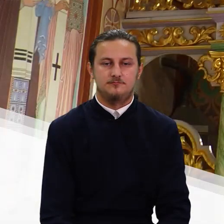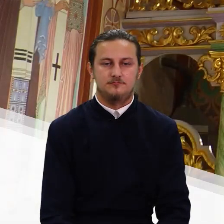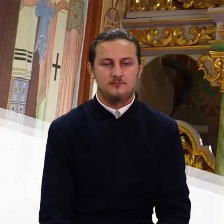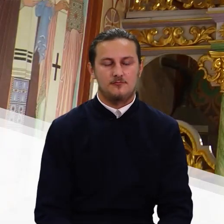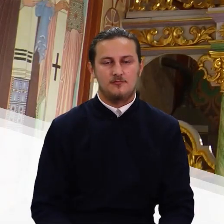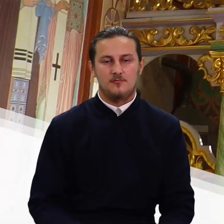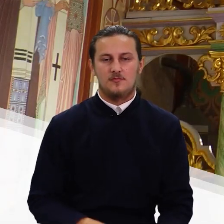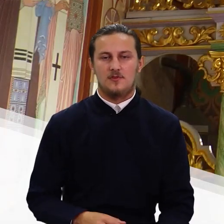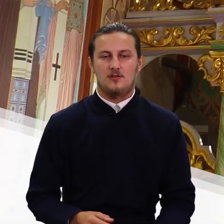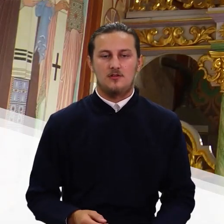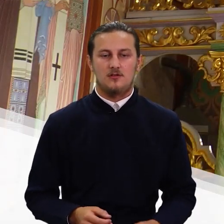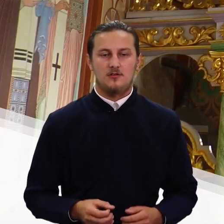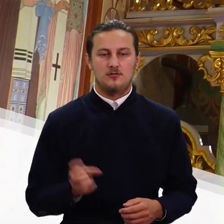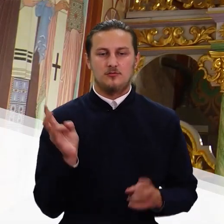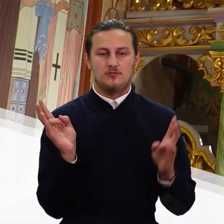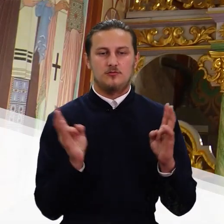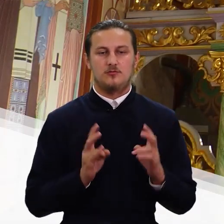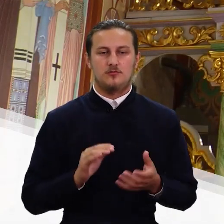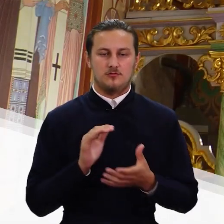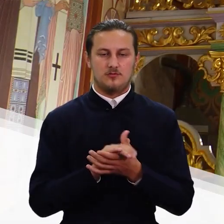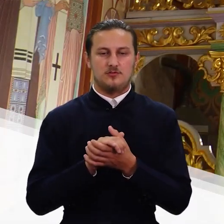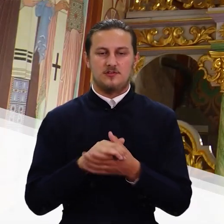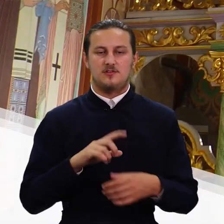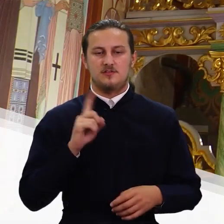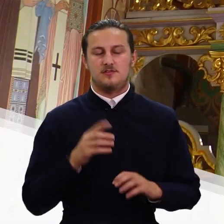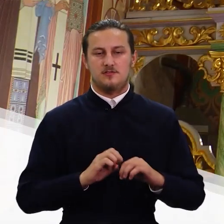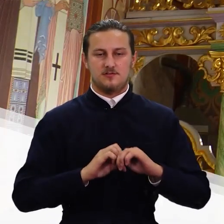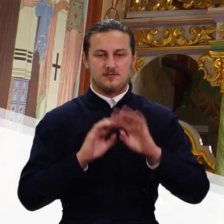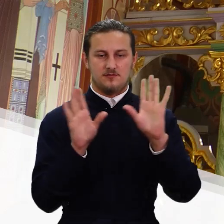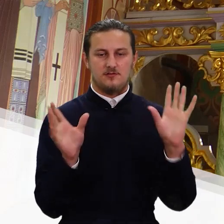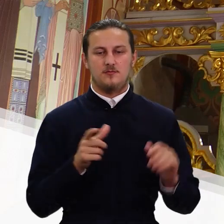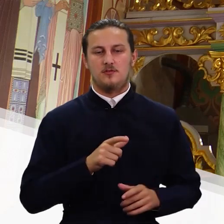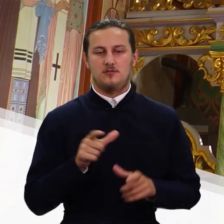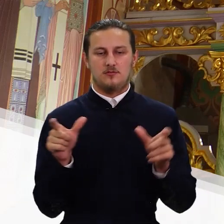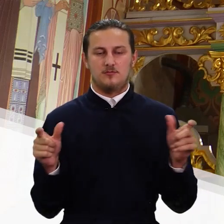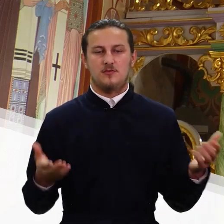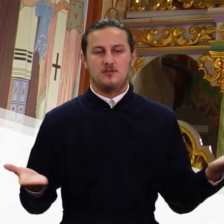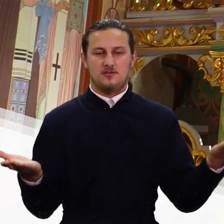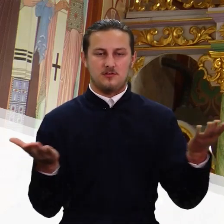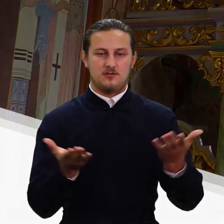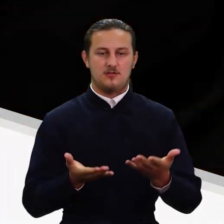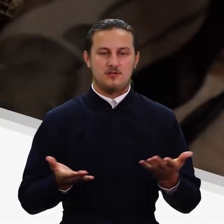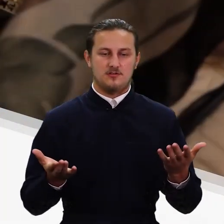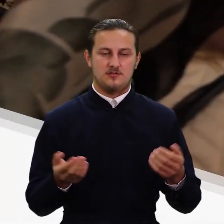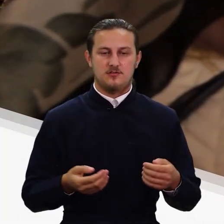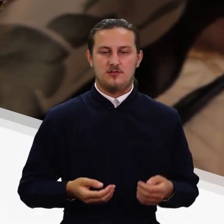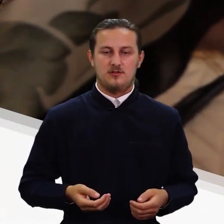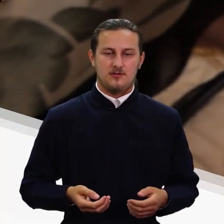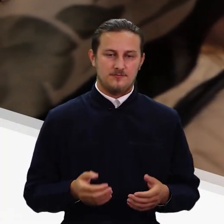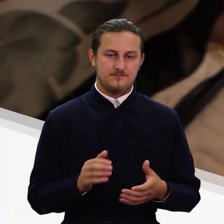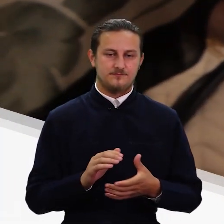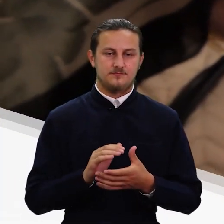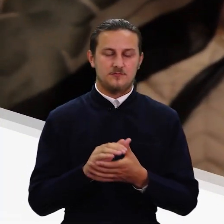Для чого дружити зі святими? У побутовому житті наша дружба часто є корисливою, тимчасовою і несправжньою, а дружба